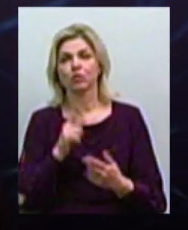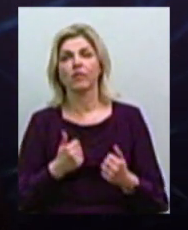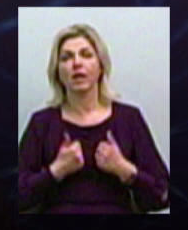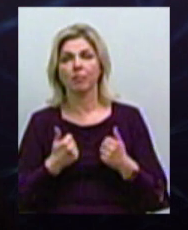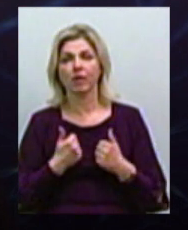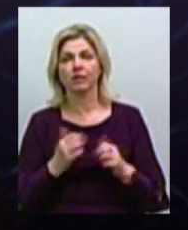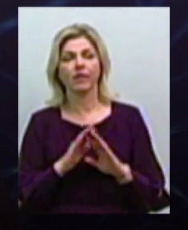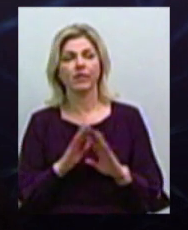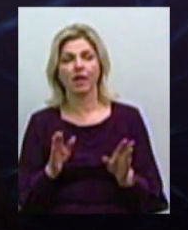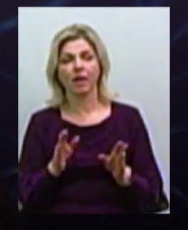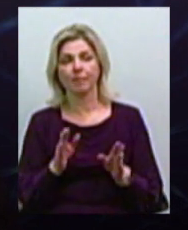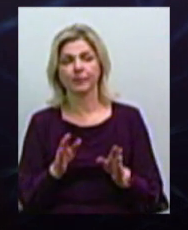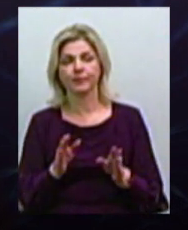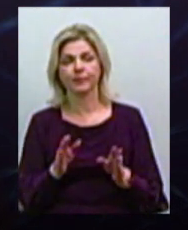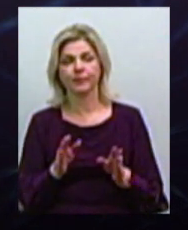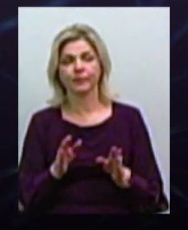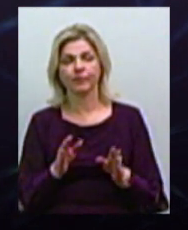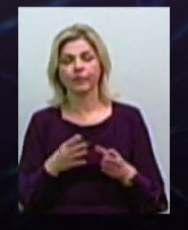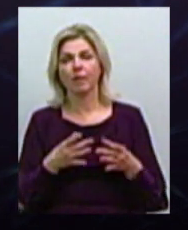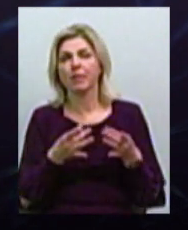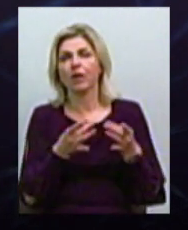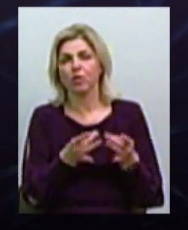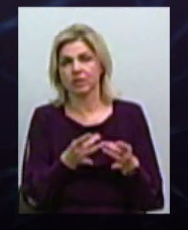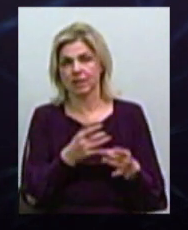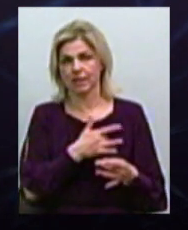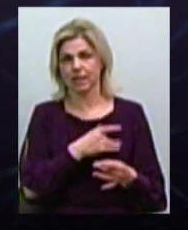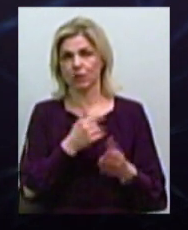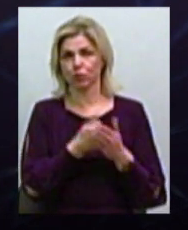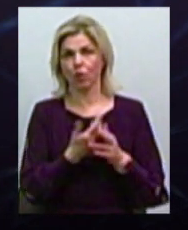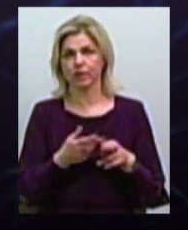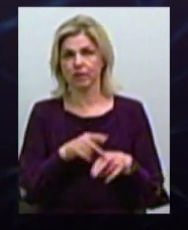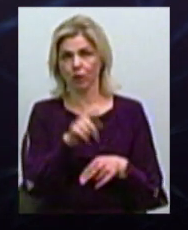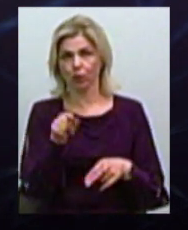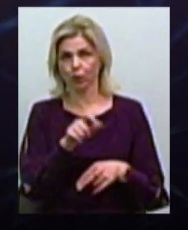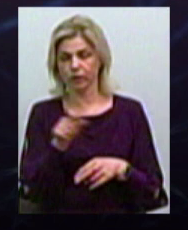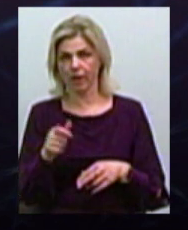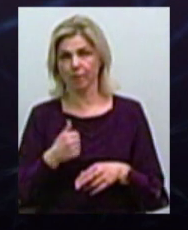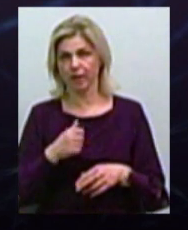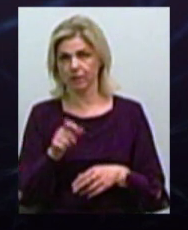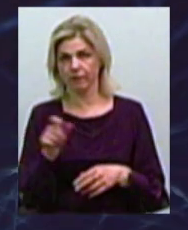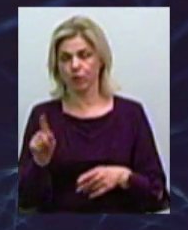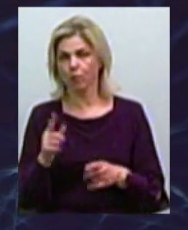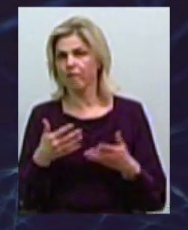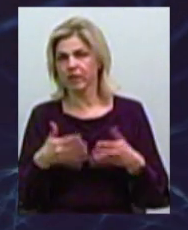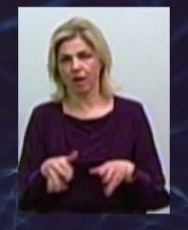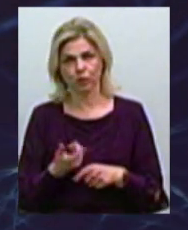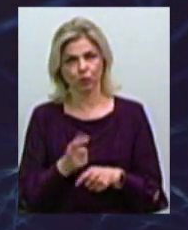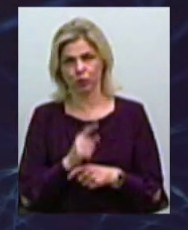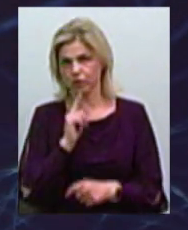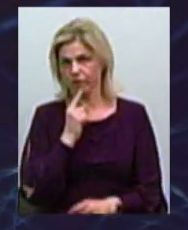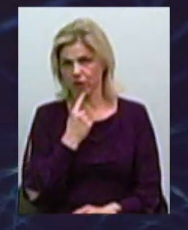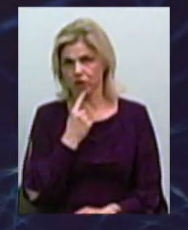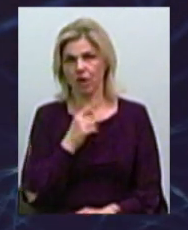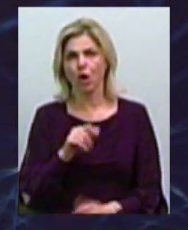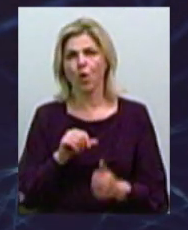якось не приростати серцем до цих людей, до цих бійців, тому що ну, втрати вони завжди дуже важко, особливо,